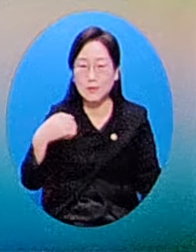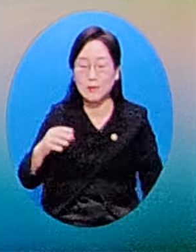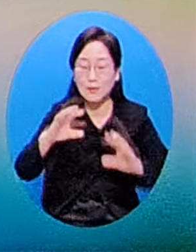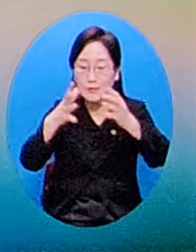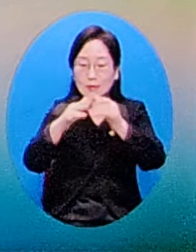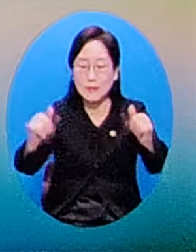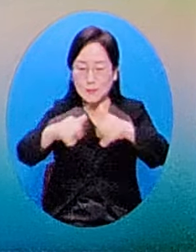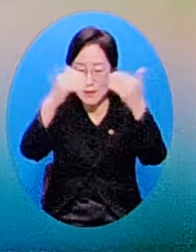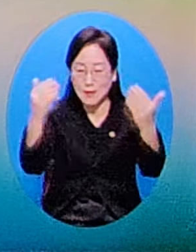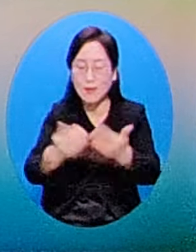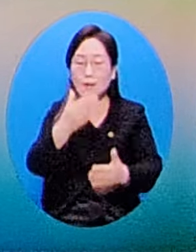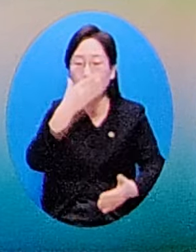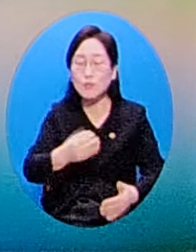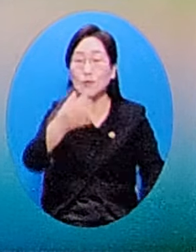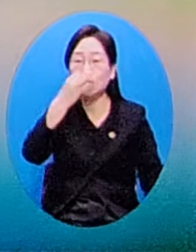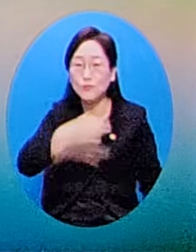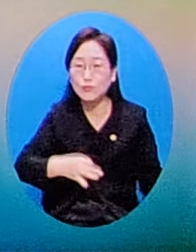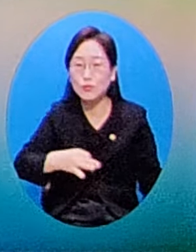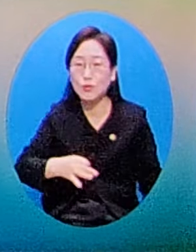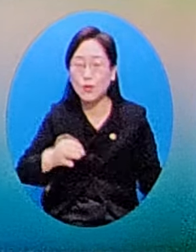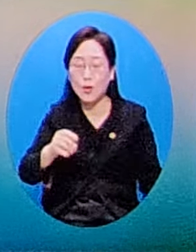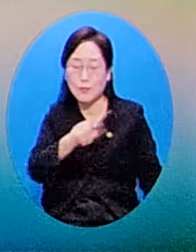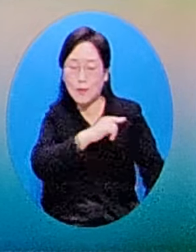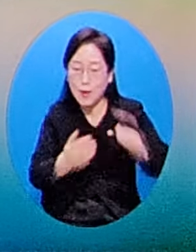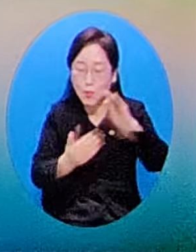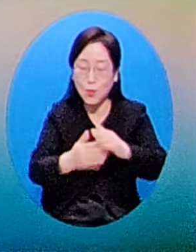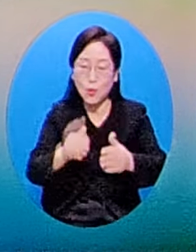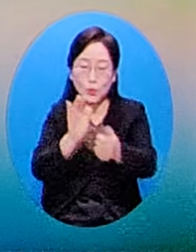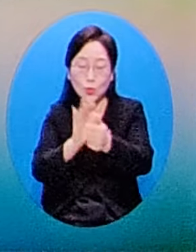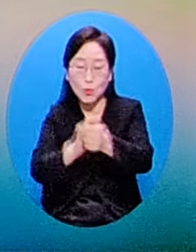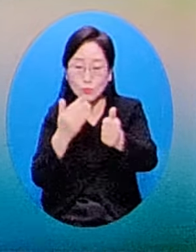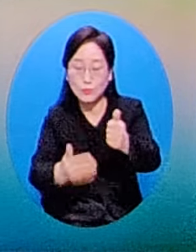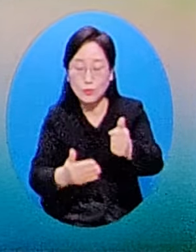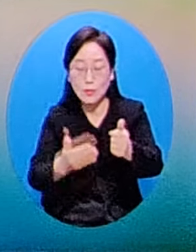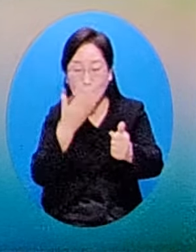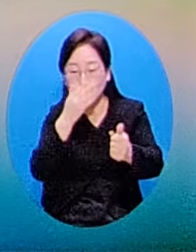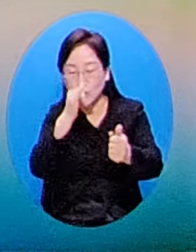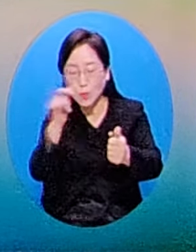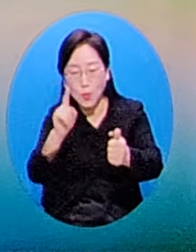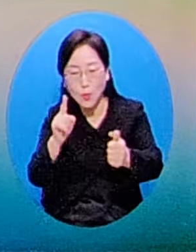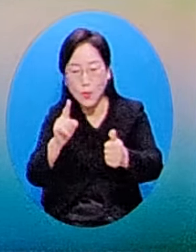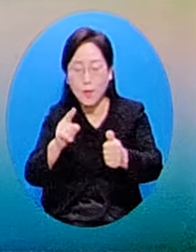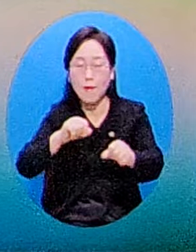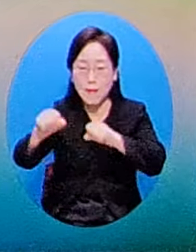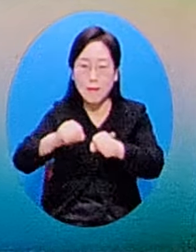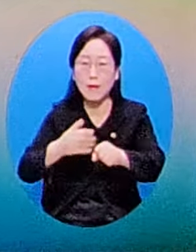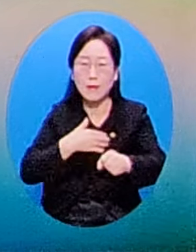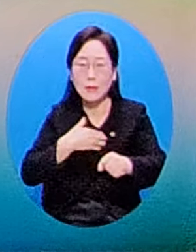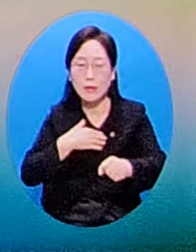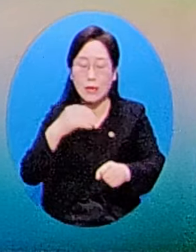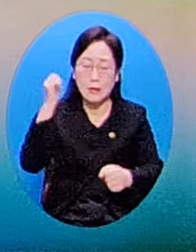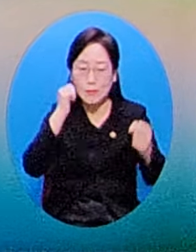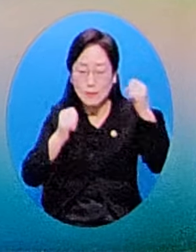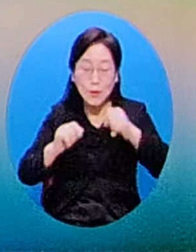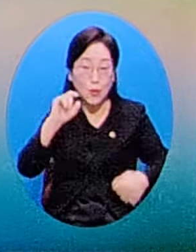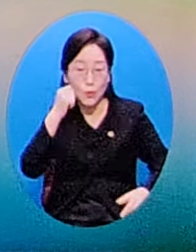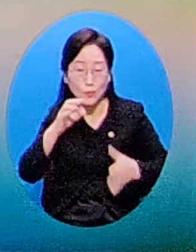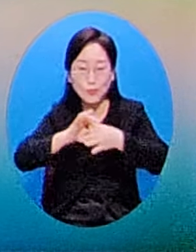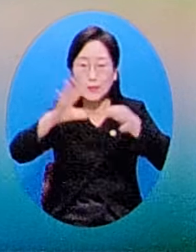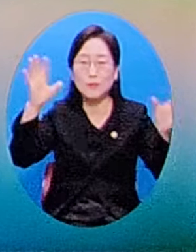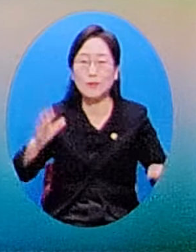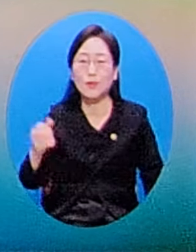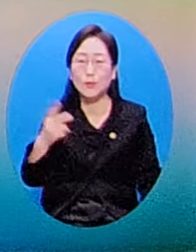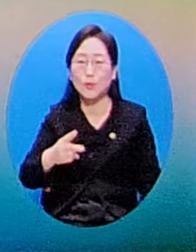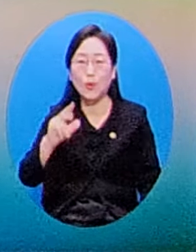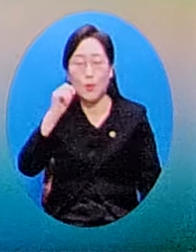인류 전체의 행복과 유익에 최상위 도움이 되는 것이면 무엇이든지 하자. 내가 부딪히게 될 어려움이 무엇이든지 간에 또한